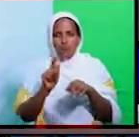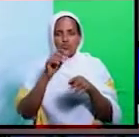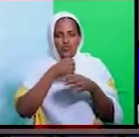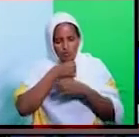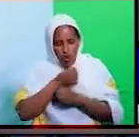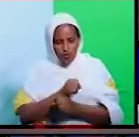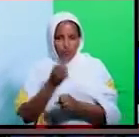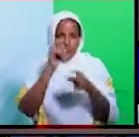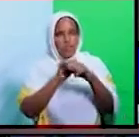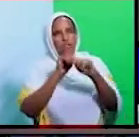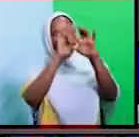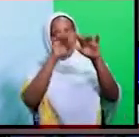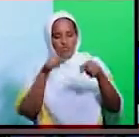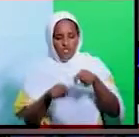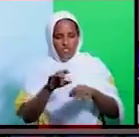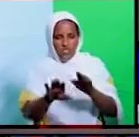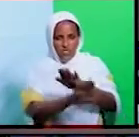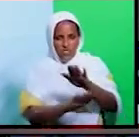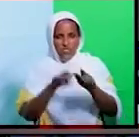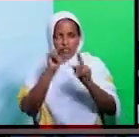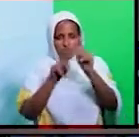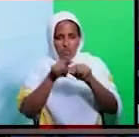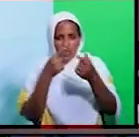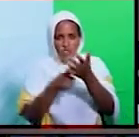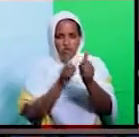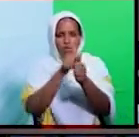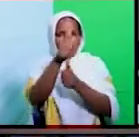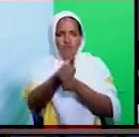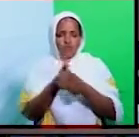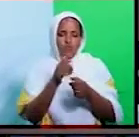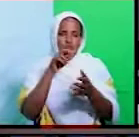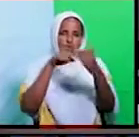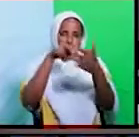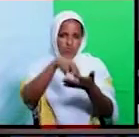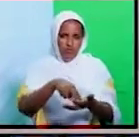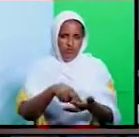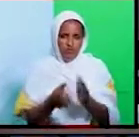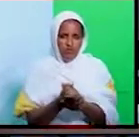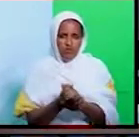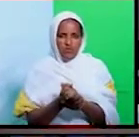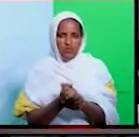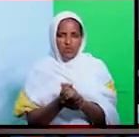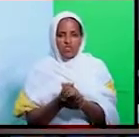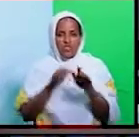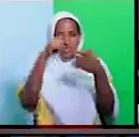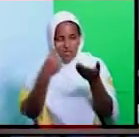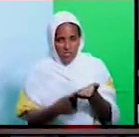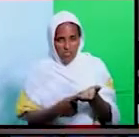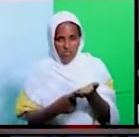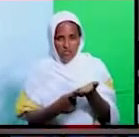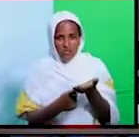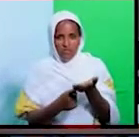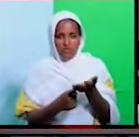አለን። መጽሐፍ ቅዱስን ከአባቶች ድርሰቶች ትርጓሜዎችና ትምህርቶች ጋር መጠቀም እንዲሁም ደግሞ መጽሐፍ ቅዱስን በሚገባ